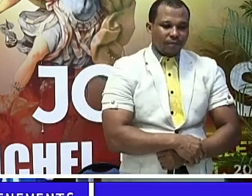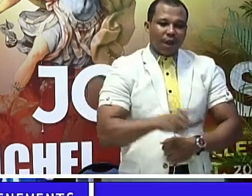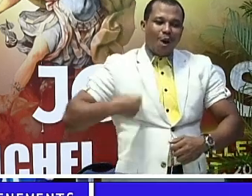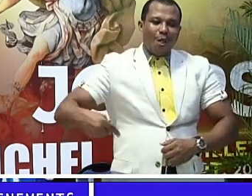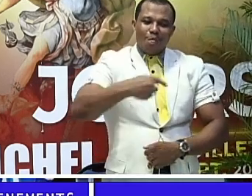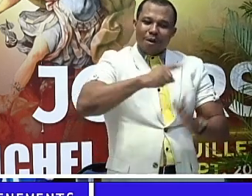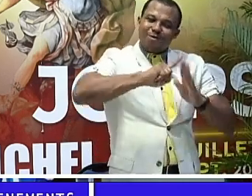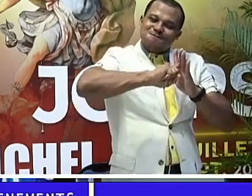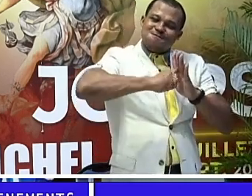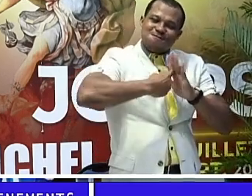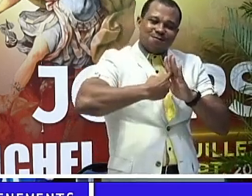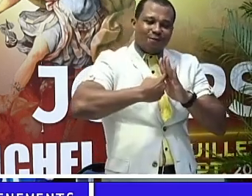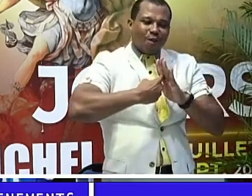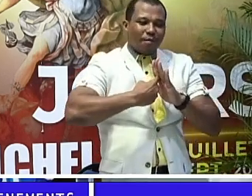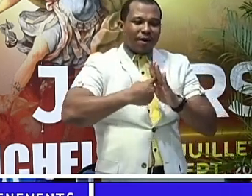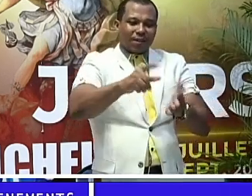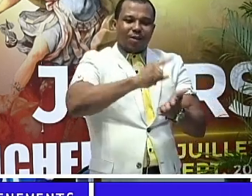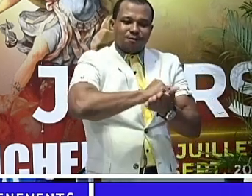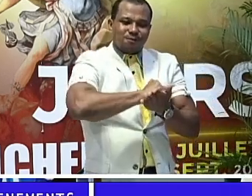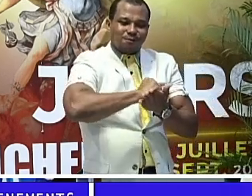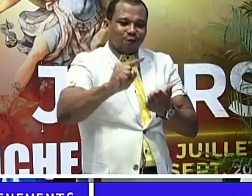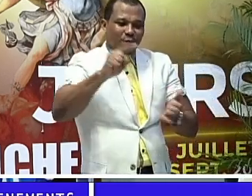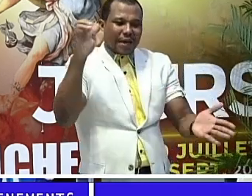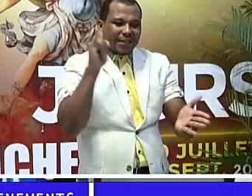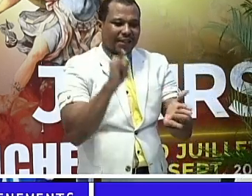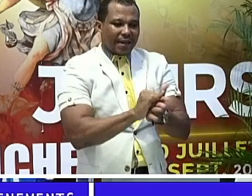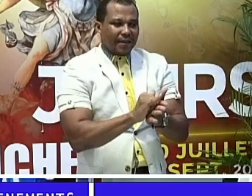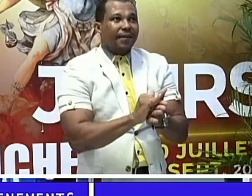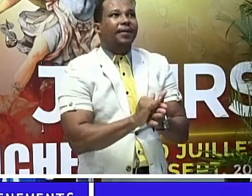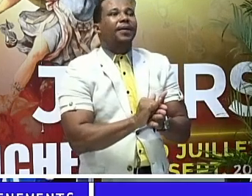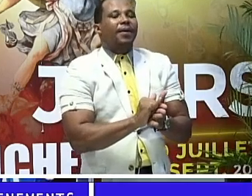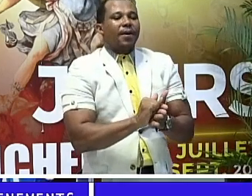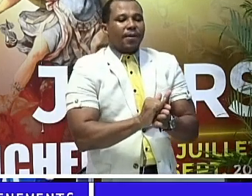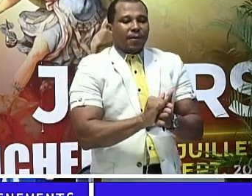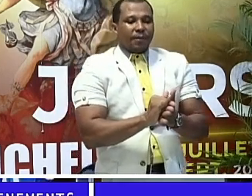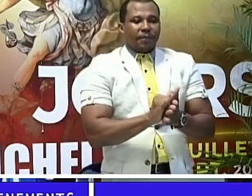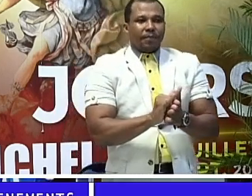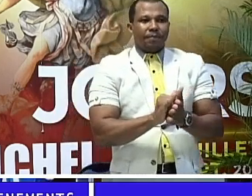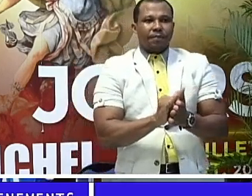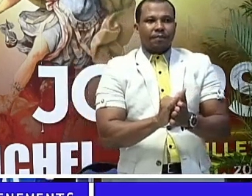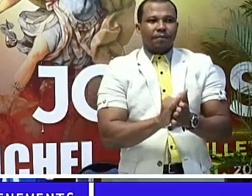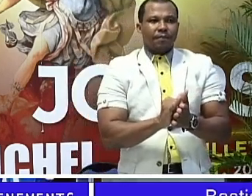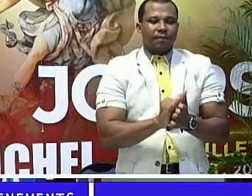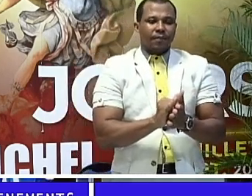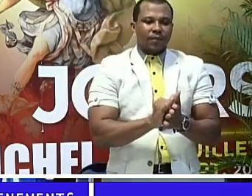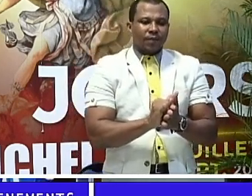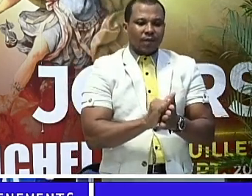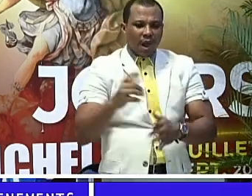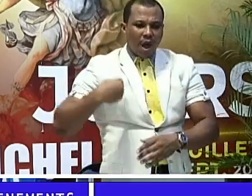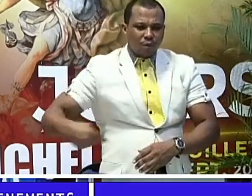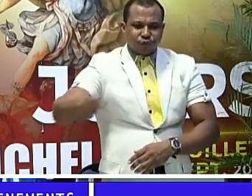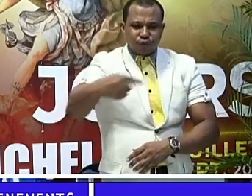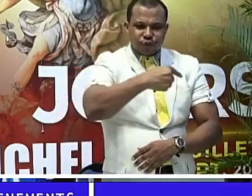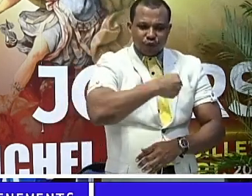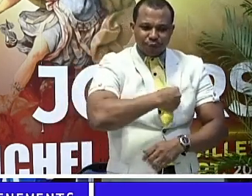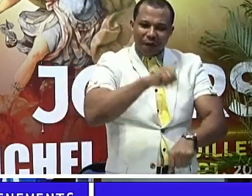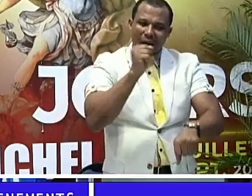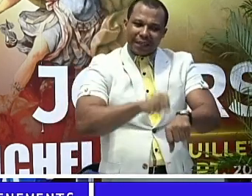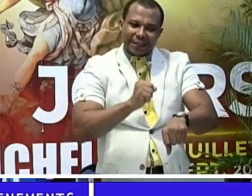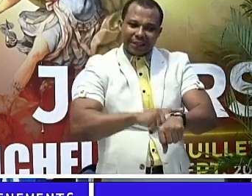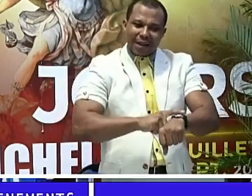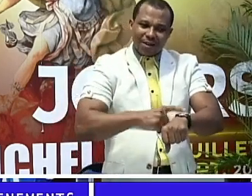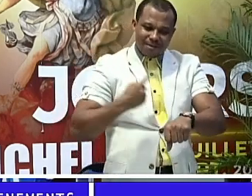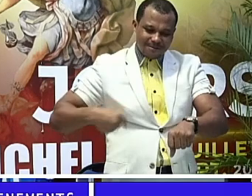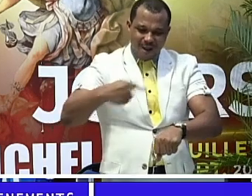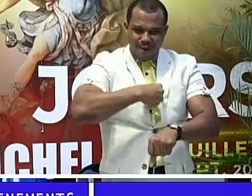commençons semaine ça. Il y a un contexte où également nous prenons un petit temps pour nous la prier